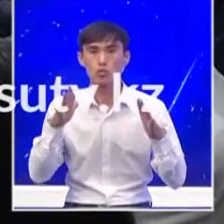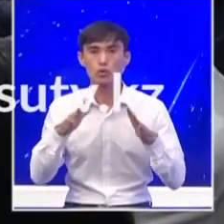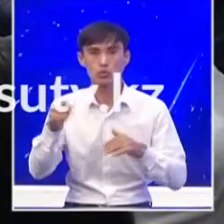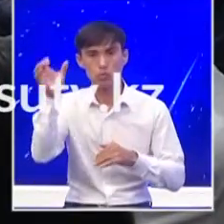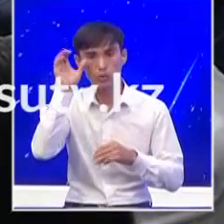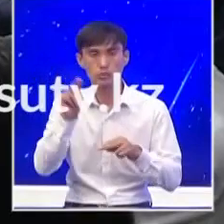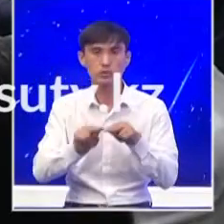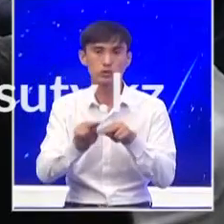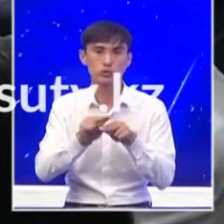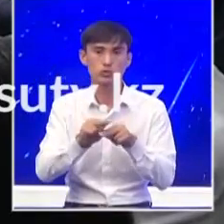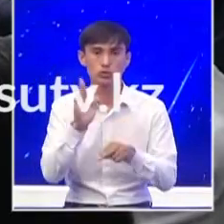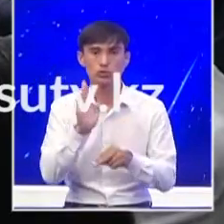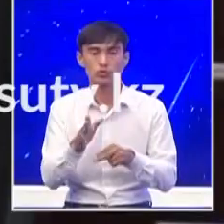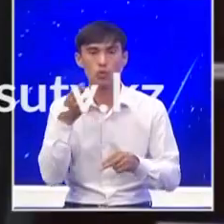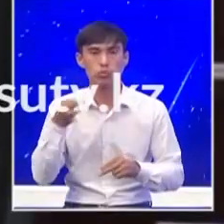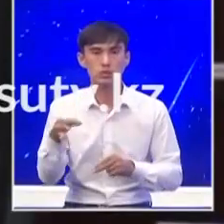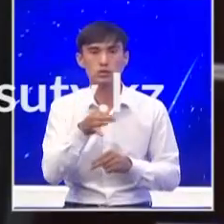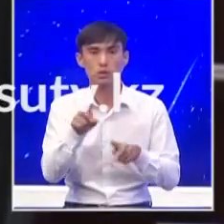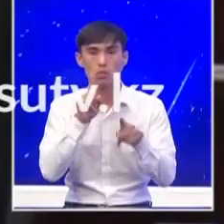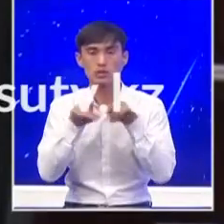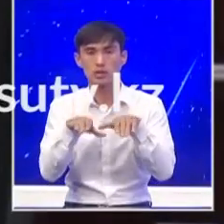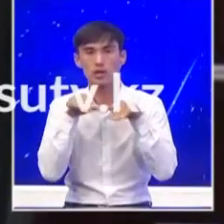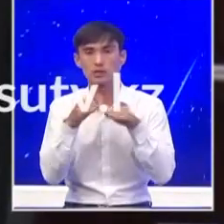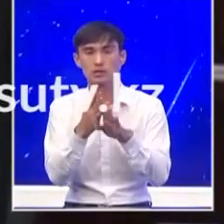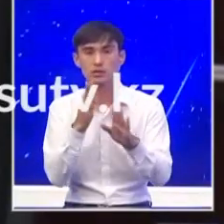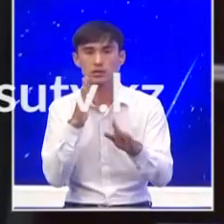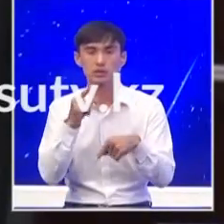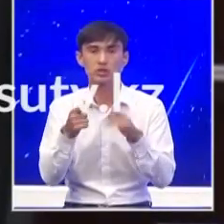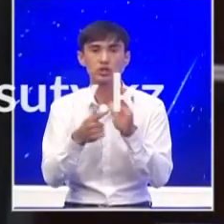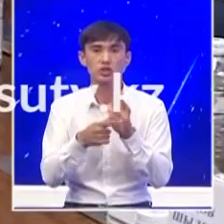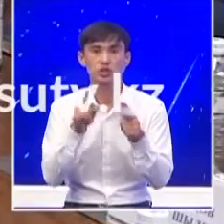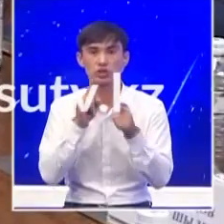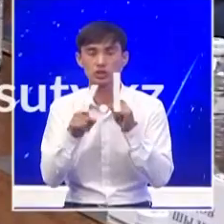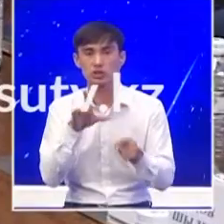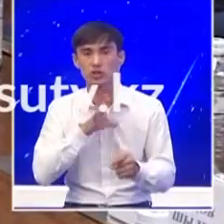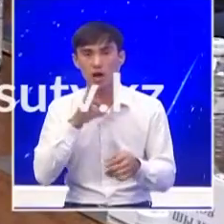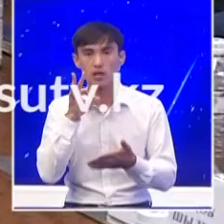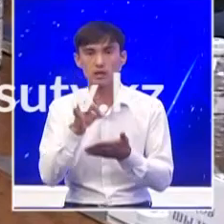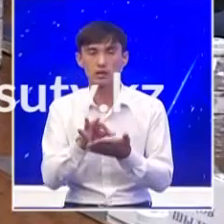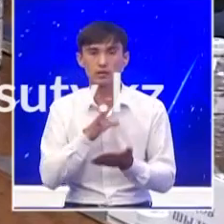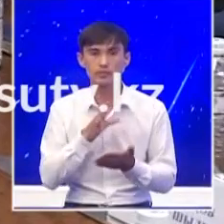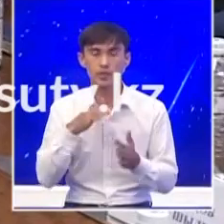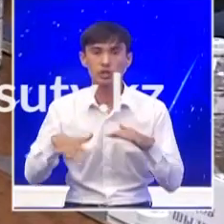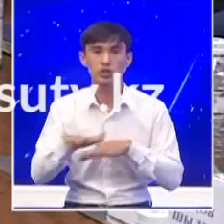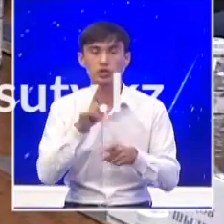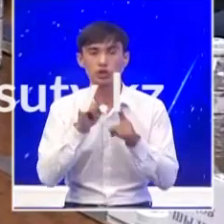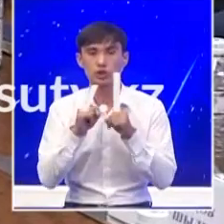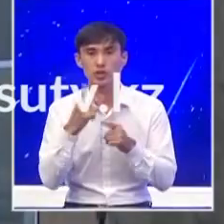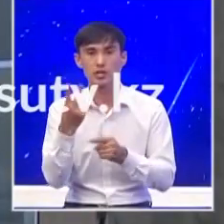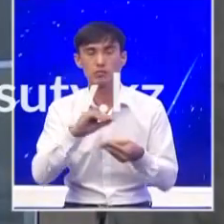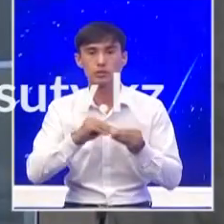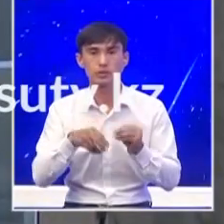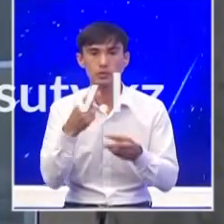жөндеу жүргізіледі. Бұл жайлы облыстық мәслихаттың кезектен тыс 7-ші сессиясында айтылды. Алқалы жиында екі мәселе қаралды.